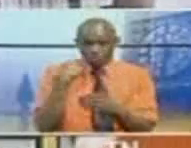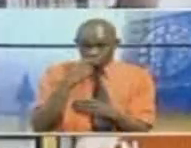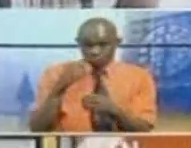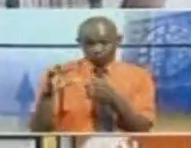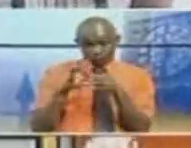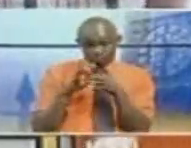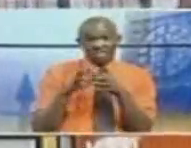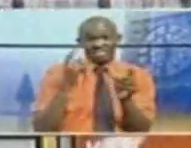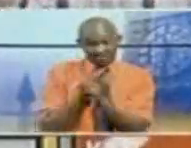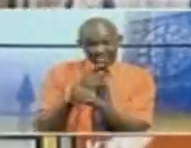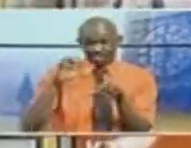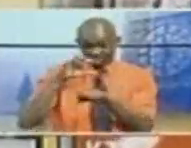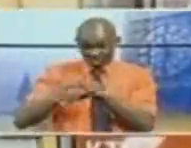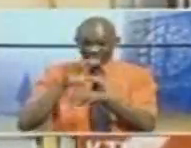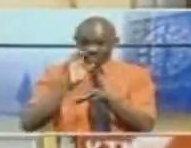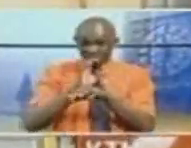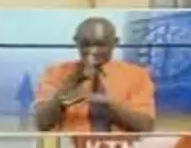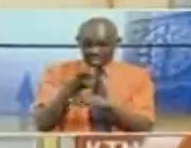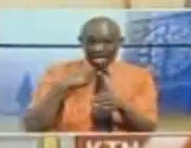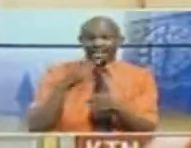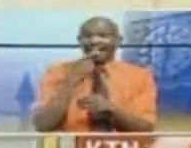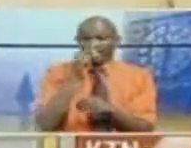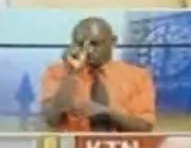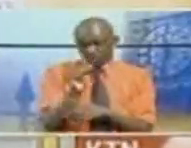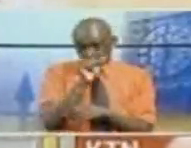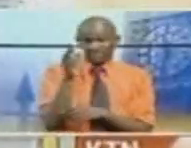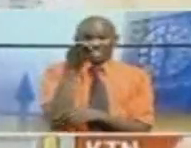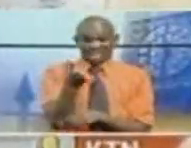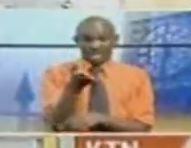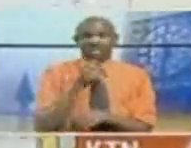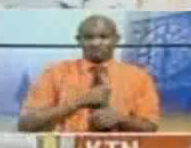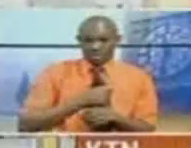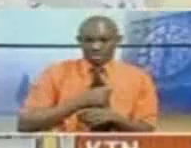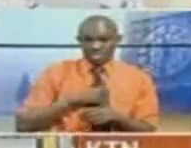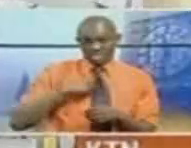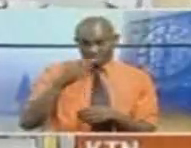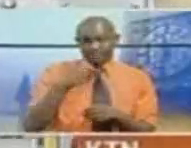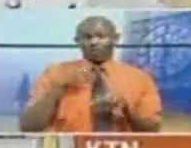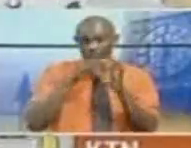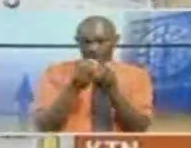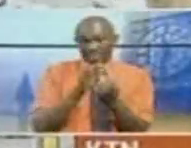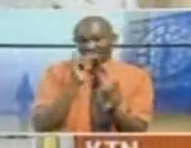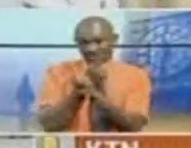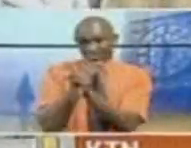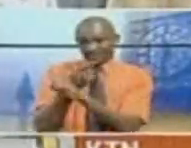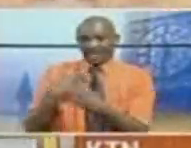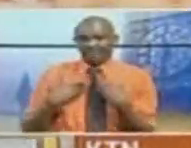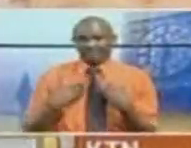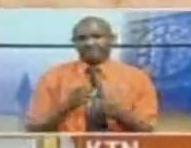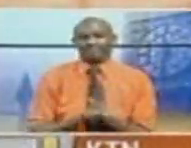muungano wa makanisa Mombasa na shirika la msaada mwekundu la msalaba mwekundu kunradhi ili kutolewa kwa familia hizo.